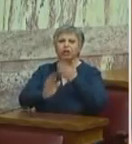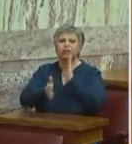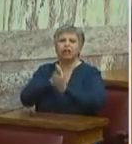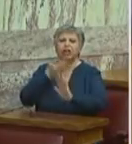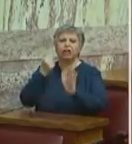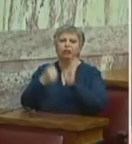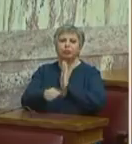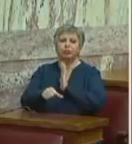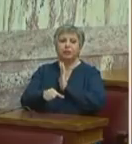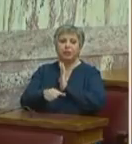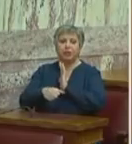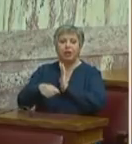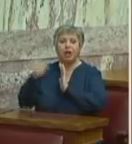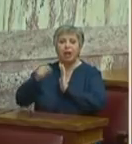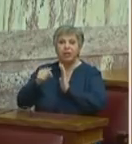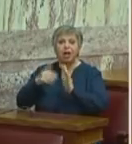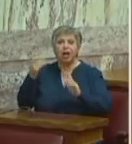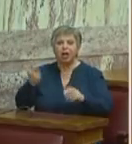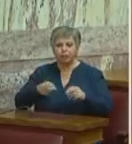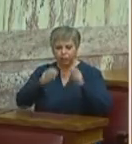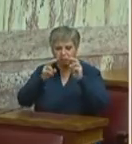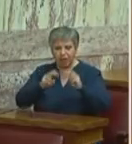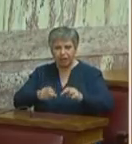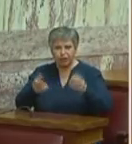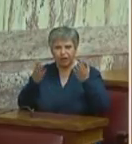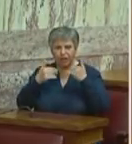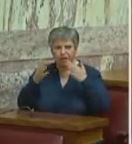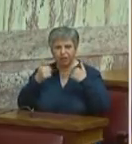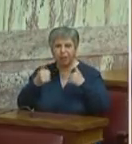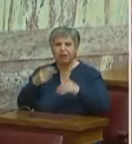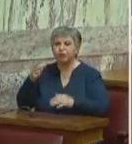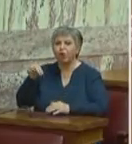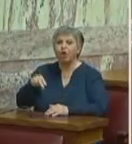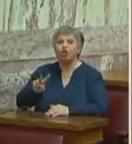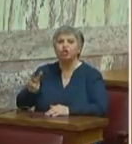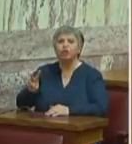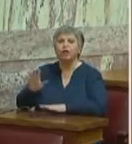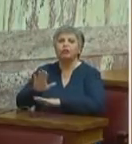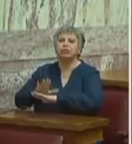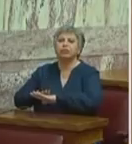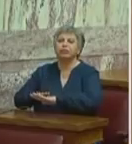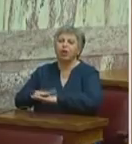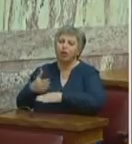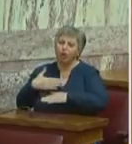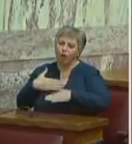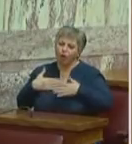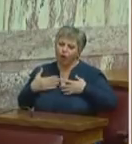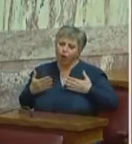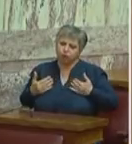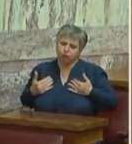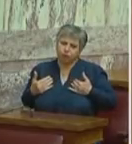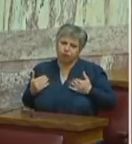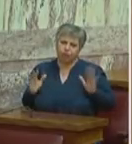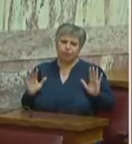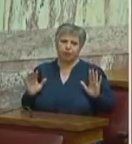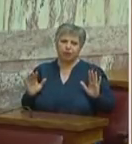πήγαν, θα διερευνηθεί από τη δικαιοσύνη, τα πακέτα της Νοβάρτης. Αυτό το επιχείρημα, και με συγχωρείτε αν